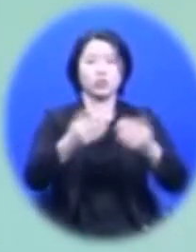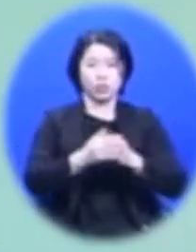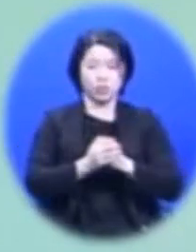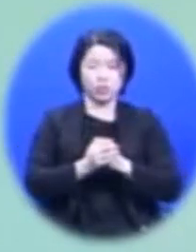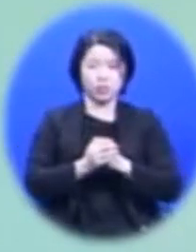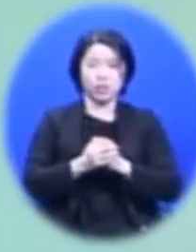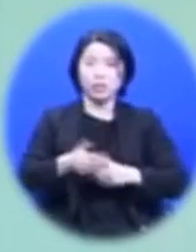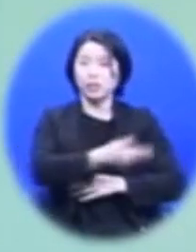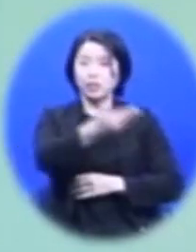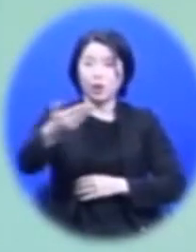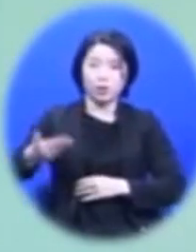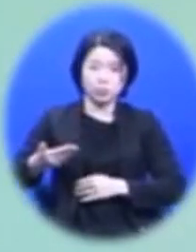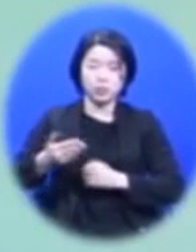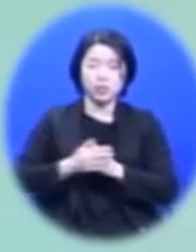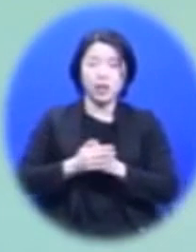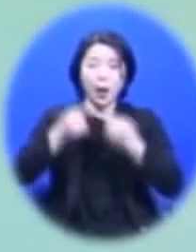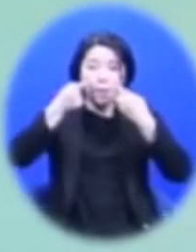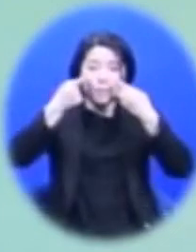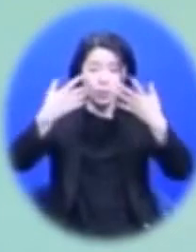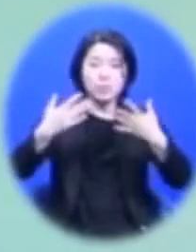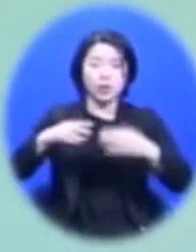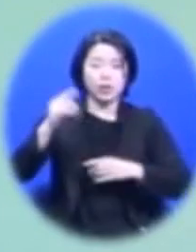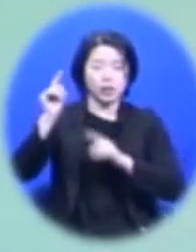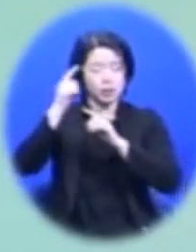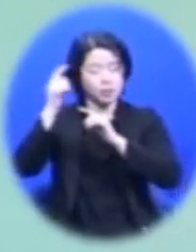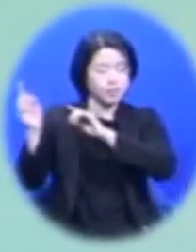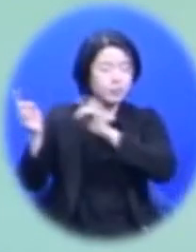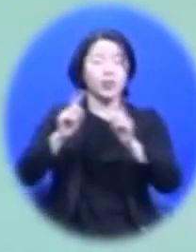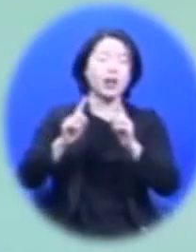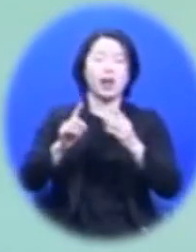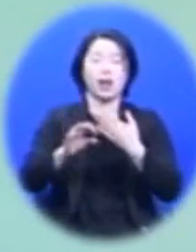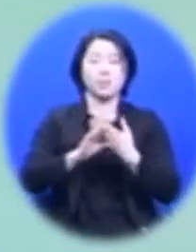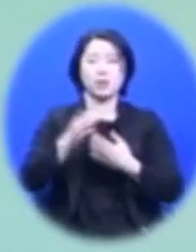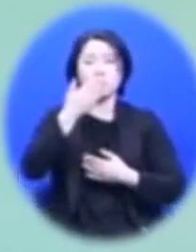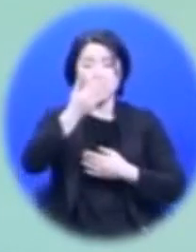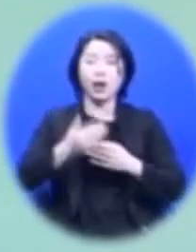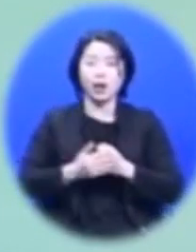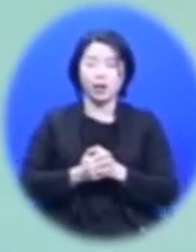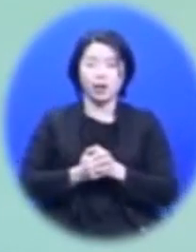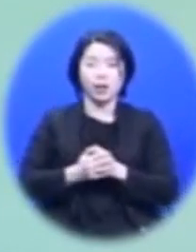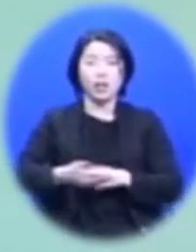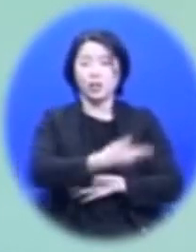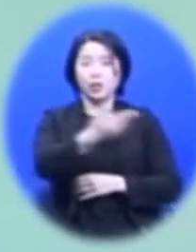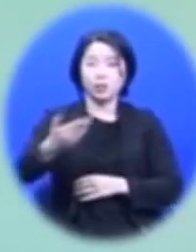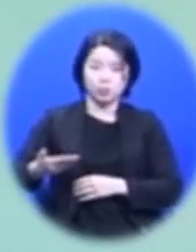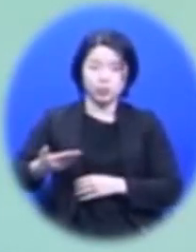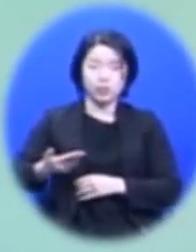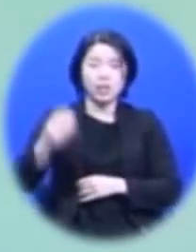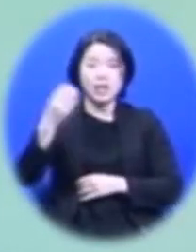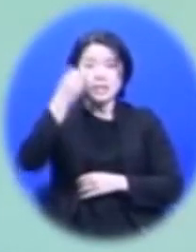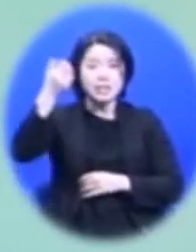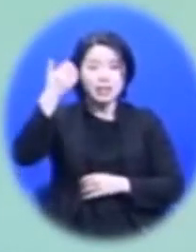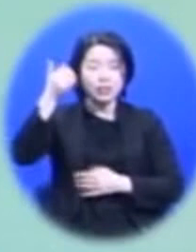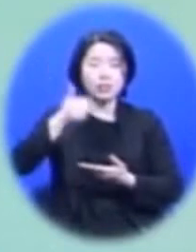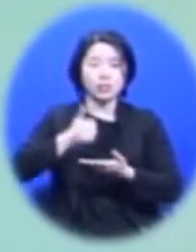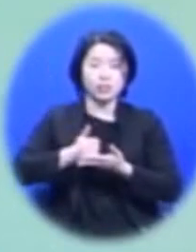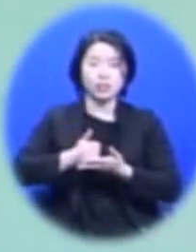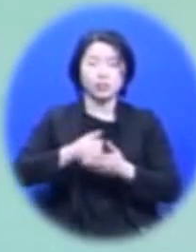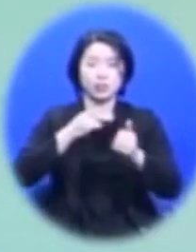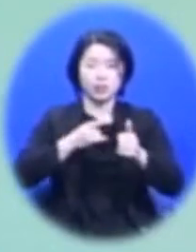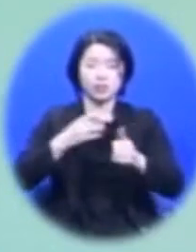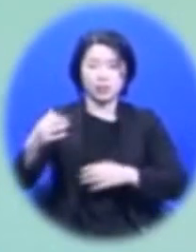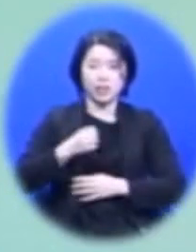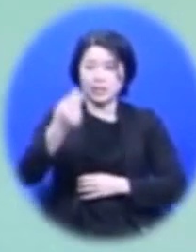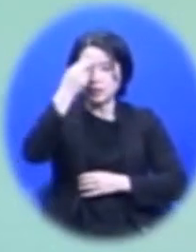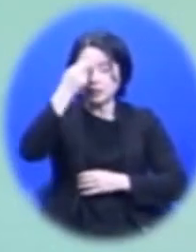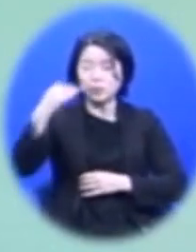것입니다. 여러분들이 분명하게 정신 차리기만 하면 됩니다. 여러분은 성령께서 주시는 근심을 가지고